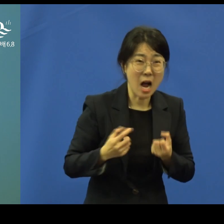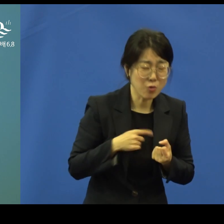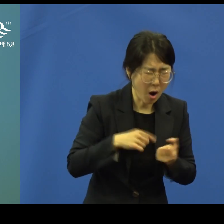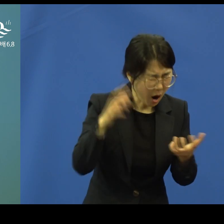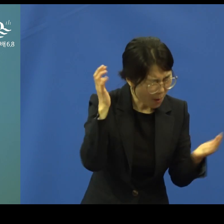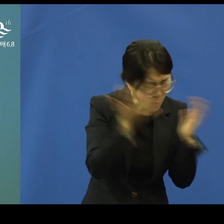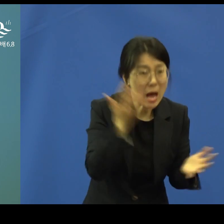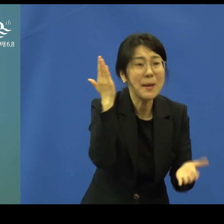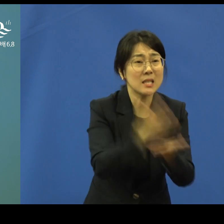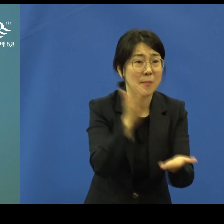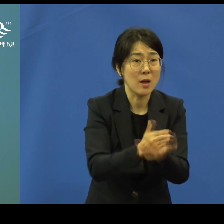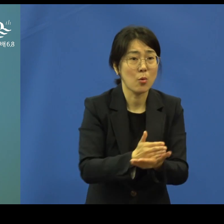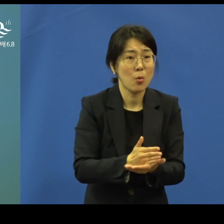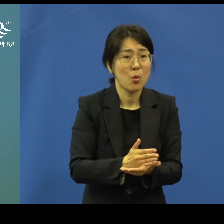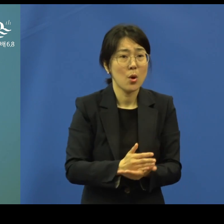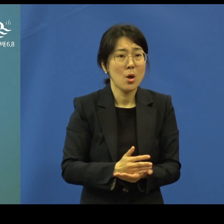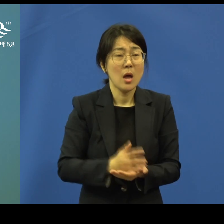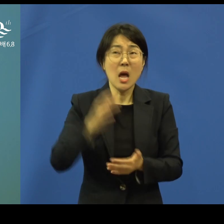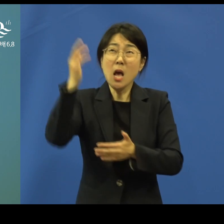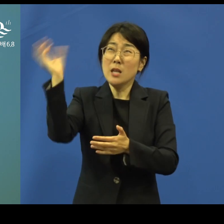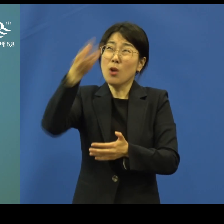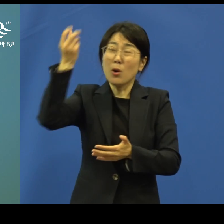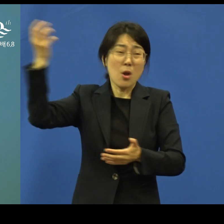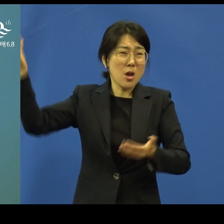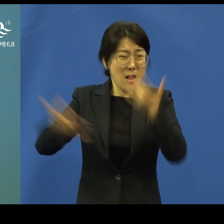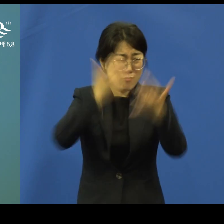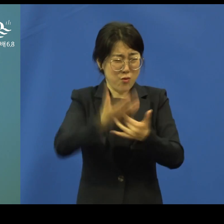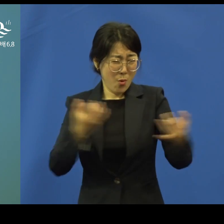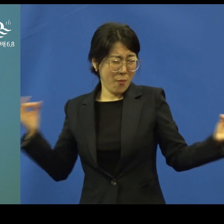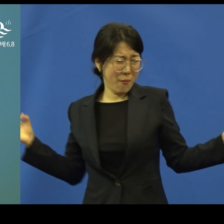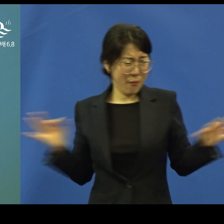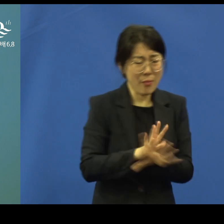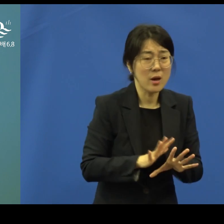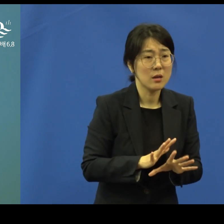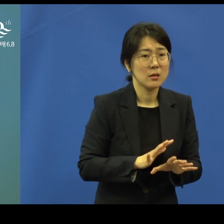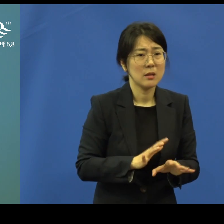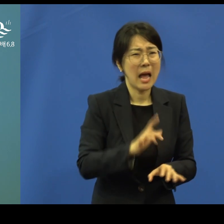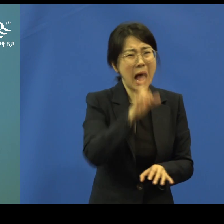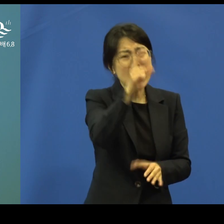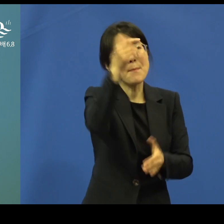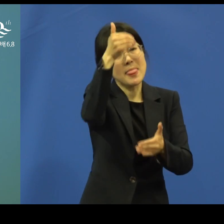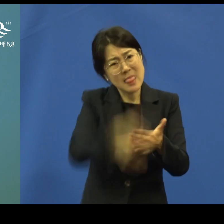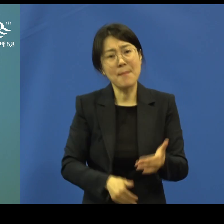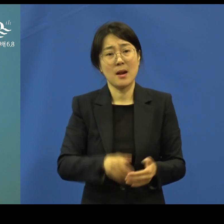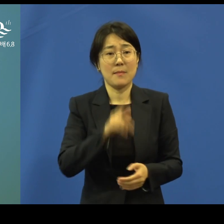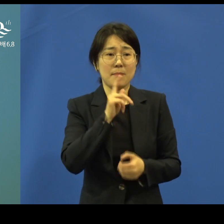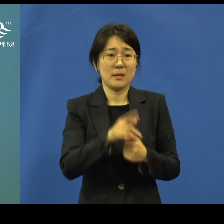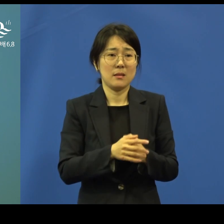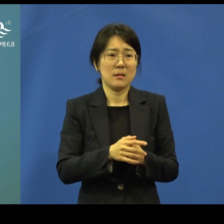라오디게아 교회가 얼마나 세속에 때가 많이 묻어 있는가를 말씀하고 있는 거예요.